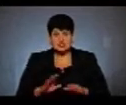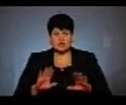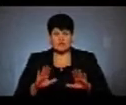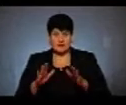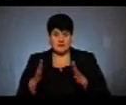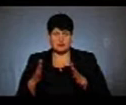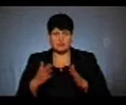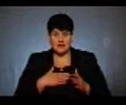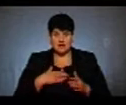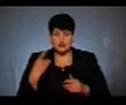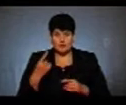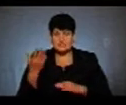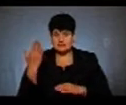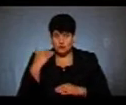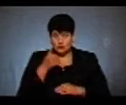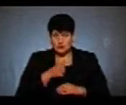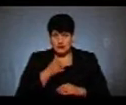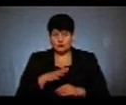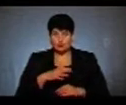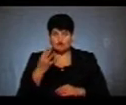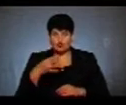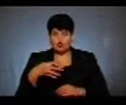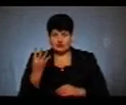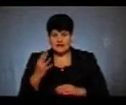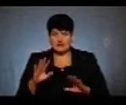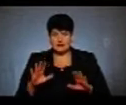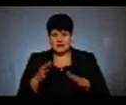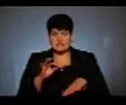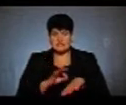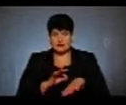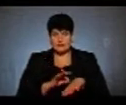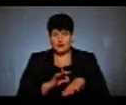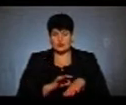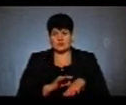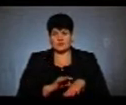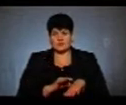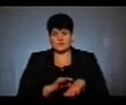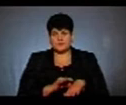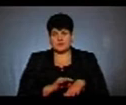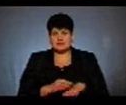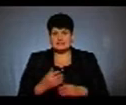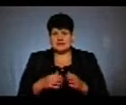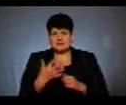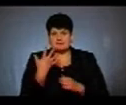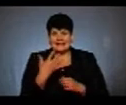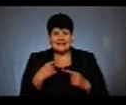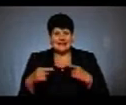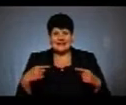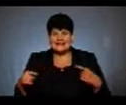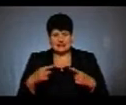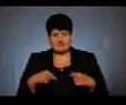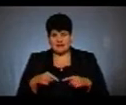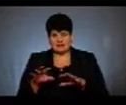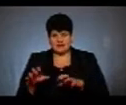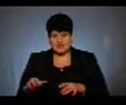для прикладу, нашу область, за минулий рік було 44 випадки захворювання серед 5 видів різних тварин. В